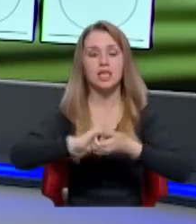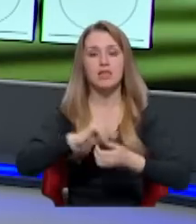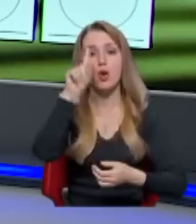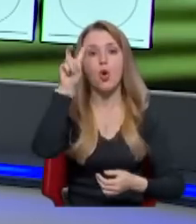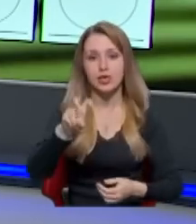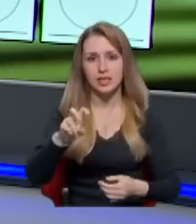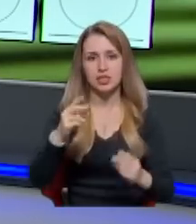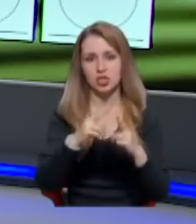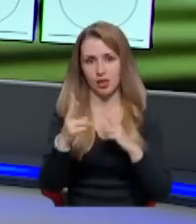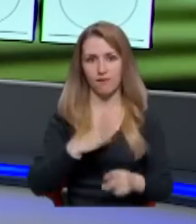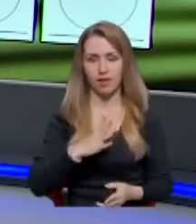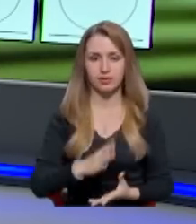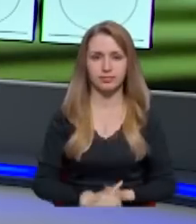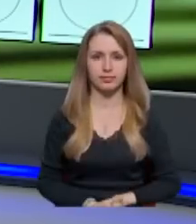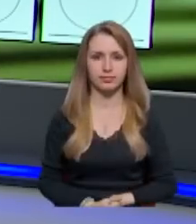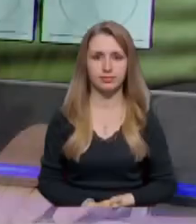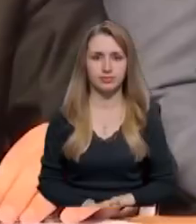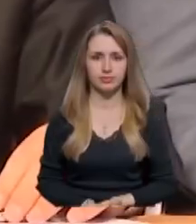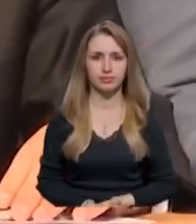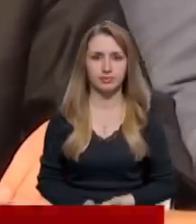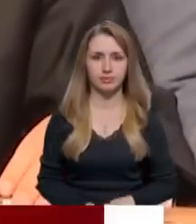18 sırada yer aldı